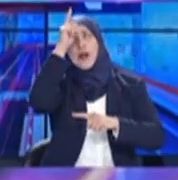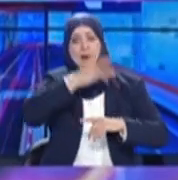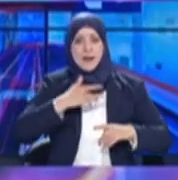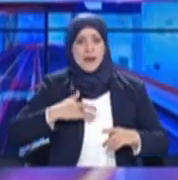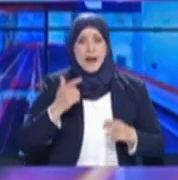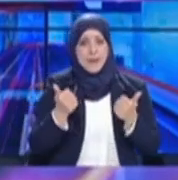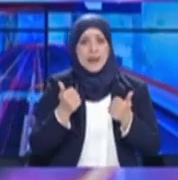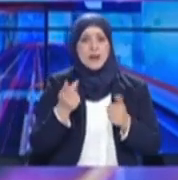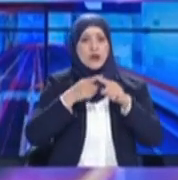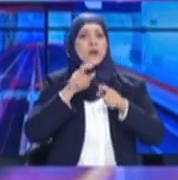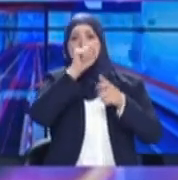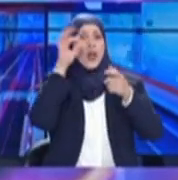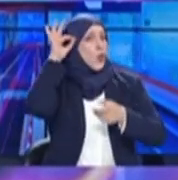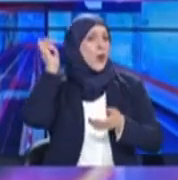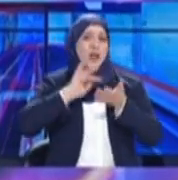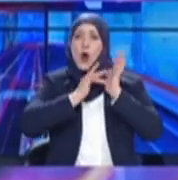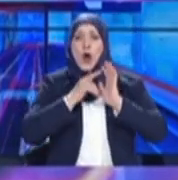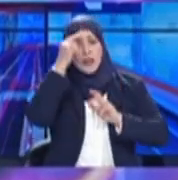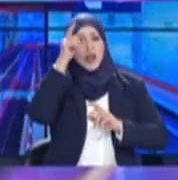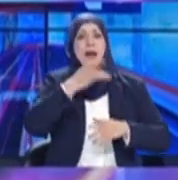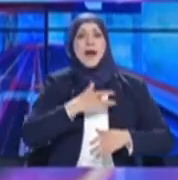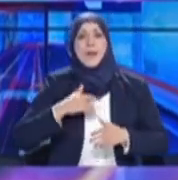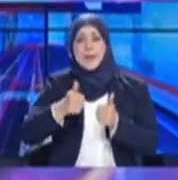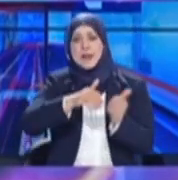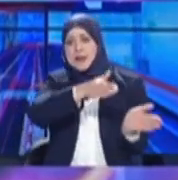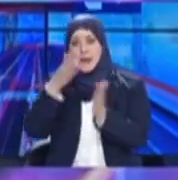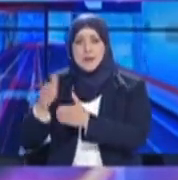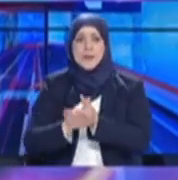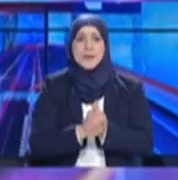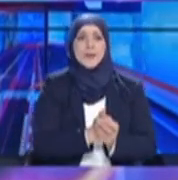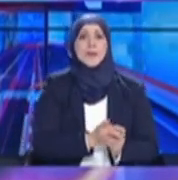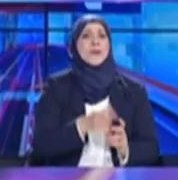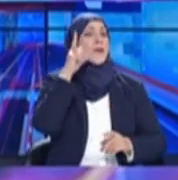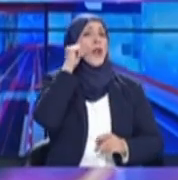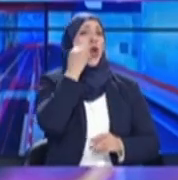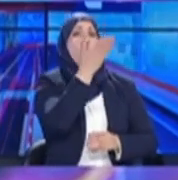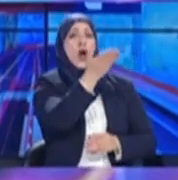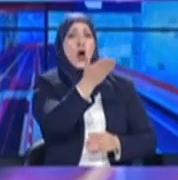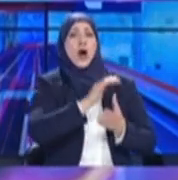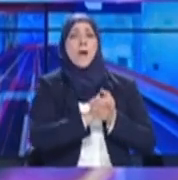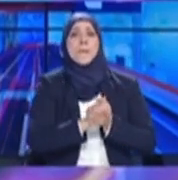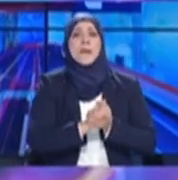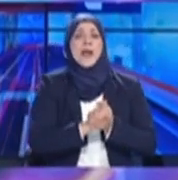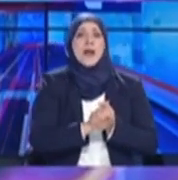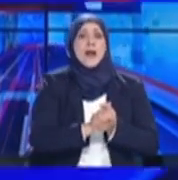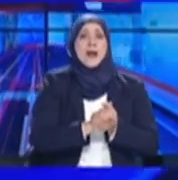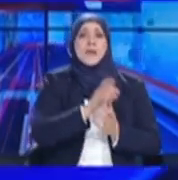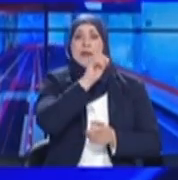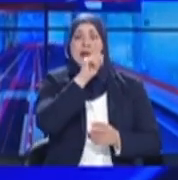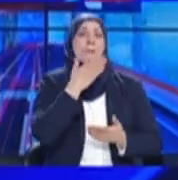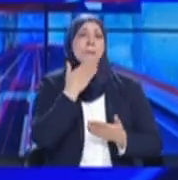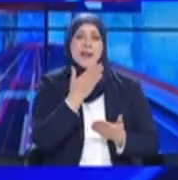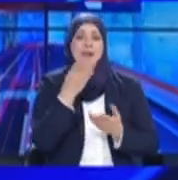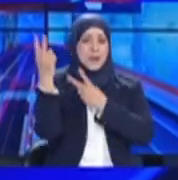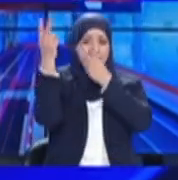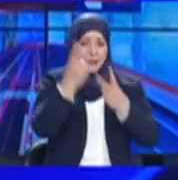الى تونس لكن ونعود الى حديثنا سيد اكرم عم يرى الكاتب العام للجامعه العامه للبلديات اه على اه شكرا لحضورك معنا